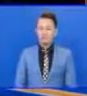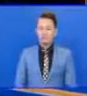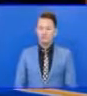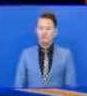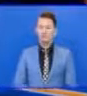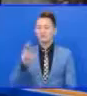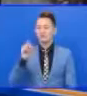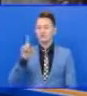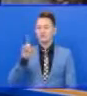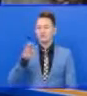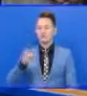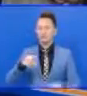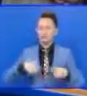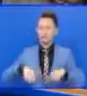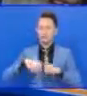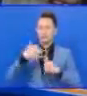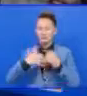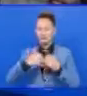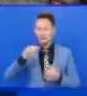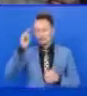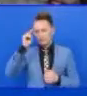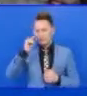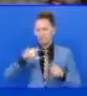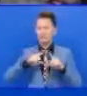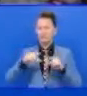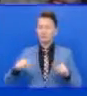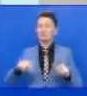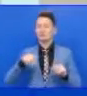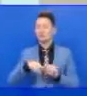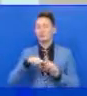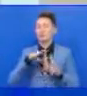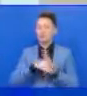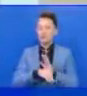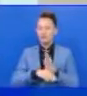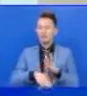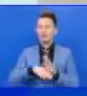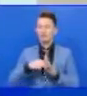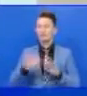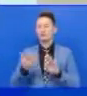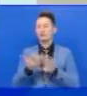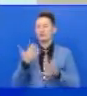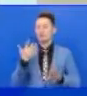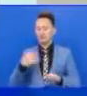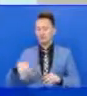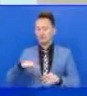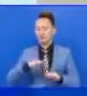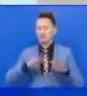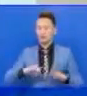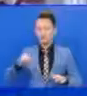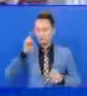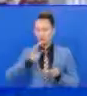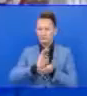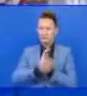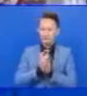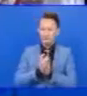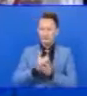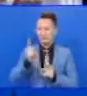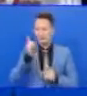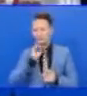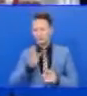Қызылқұм жалпы орта мектебі тәуелсіздік тойы қарсаңында тотыдайын таранды. Бұған дейін білім ордасының шәкірттері қысылып, қымтырылып